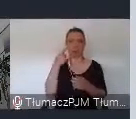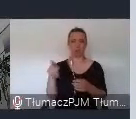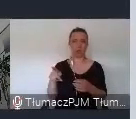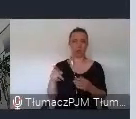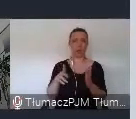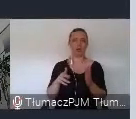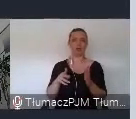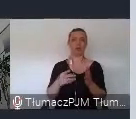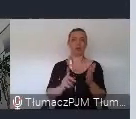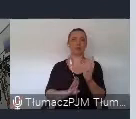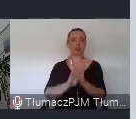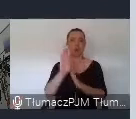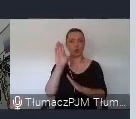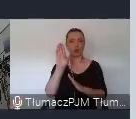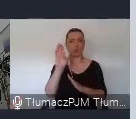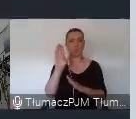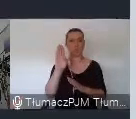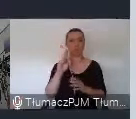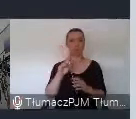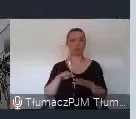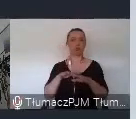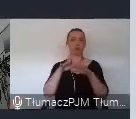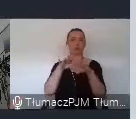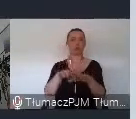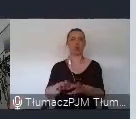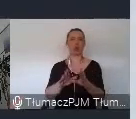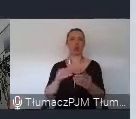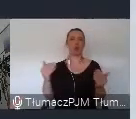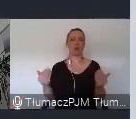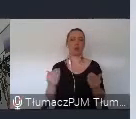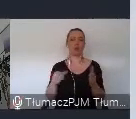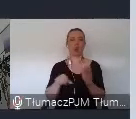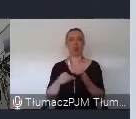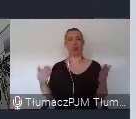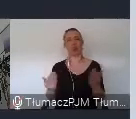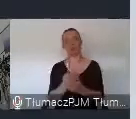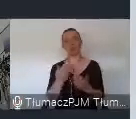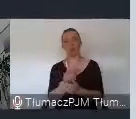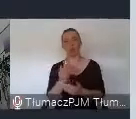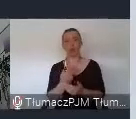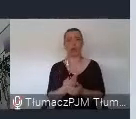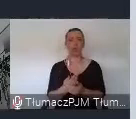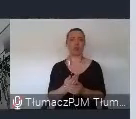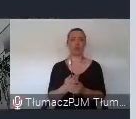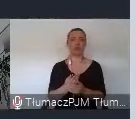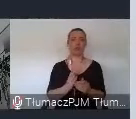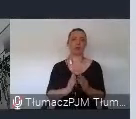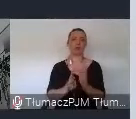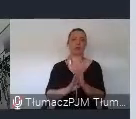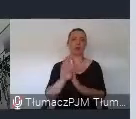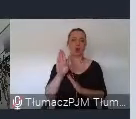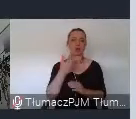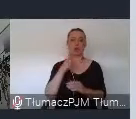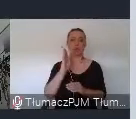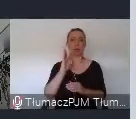źródeł odnawialnych w całym sektorze ciepłowniczym, bez względu na skalę, zakłada się, że minimalny wzrost średnioroczny będzie wynosił nie mniej